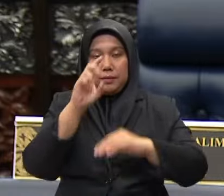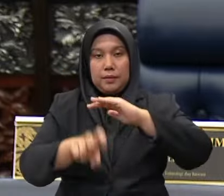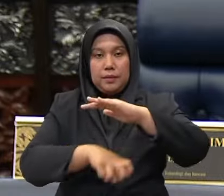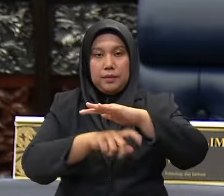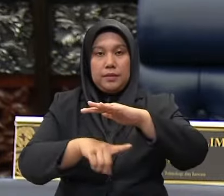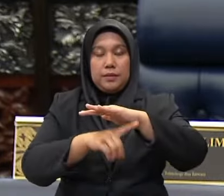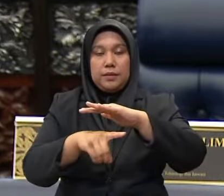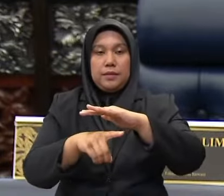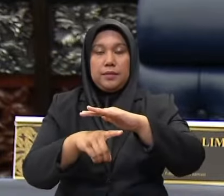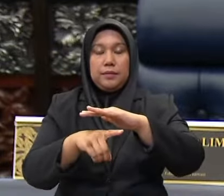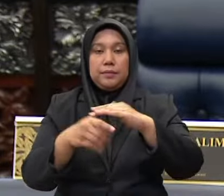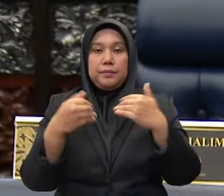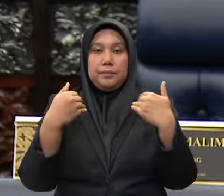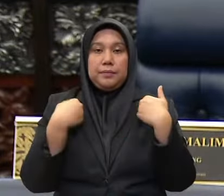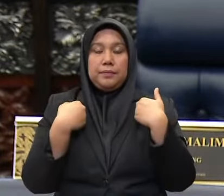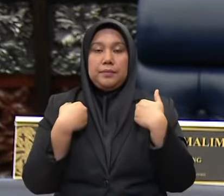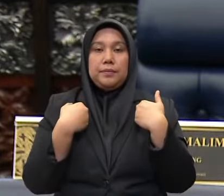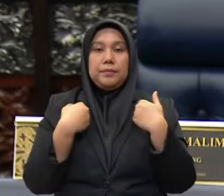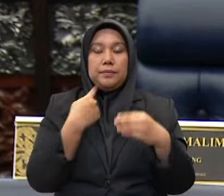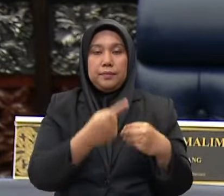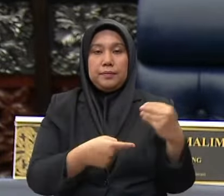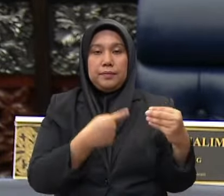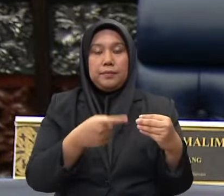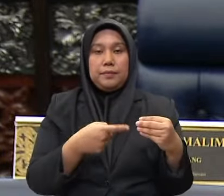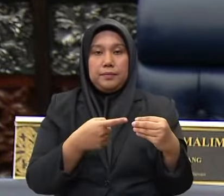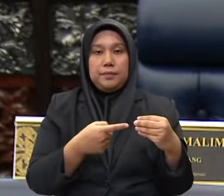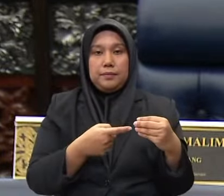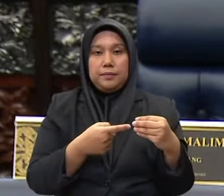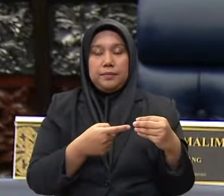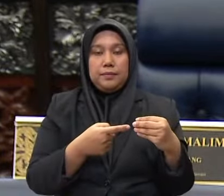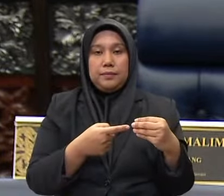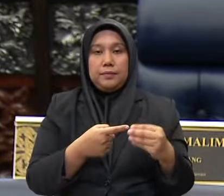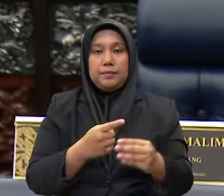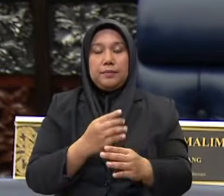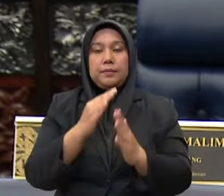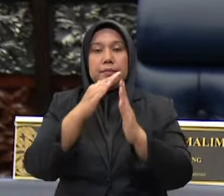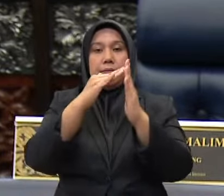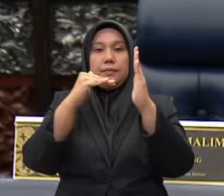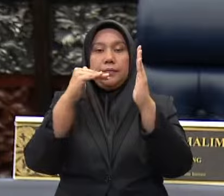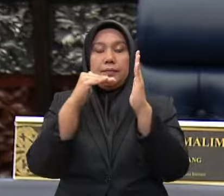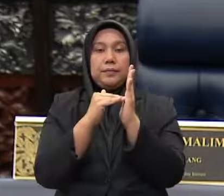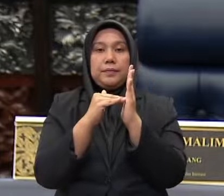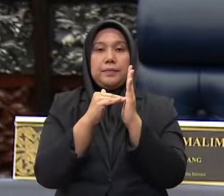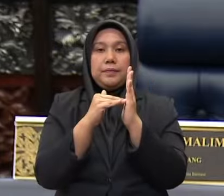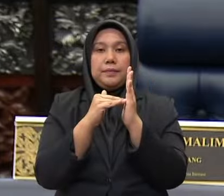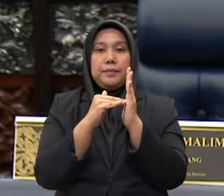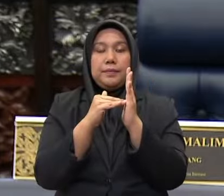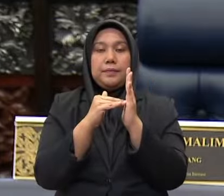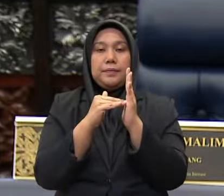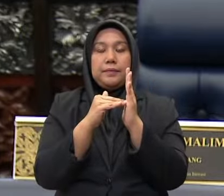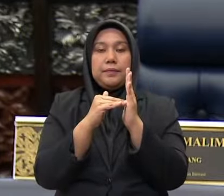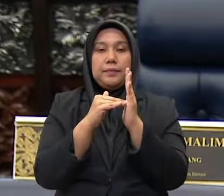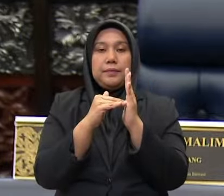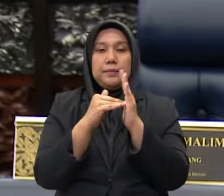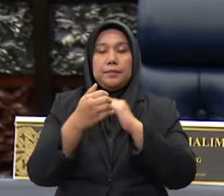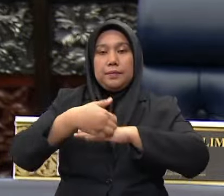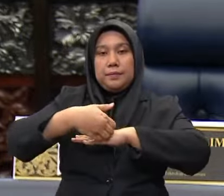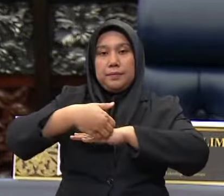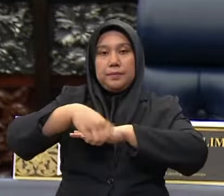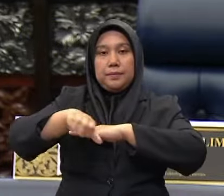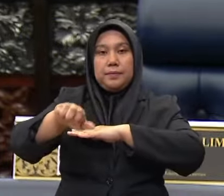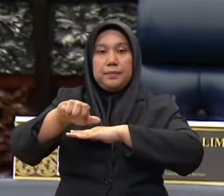ada ialah tentang halangan ataupun tentang halangan untuk